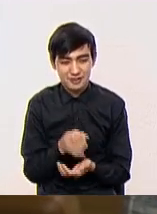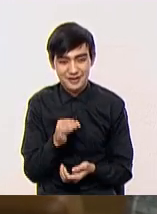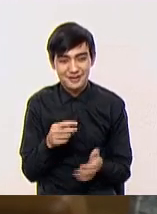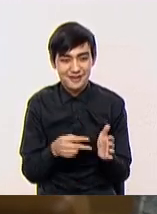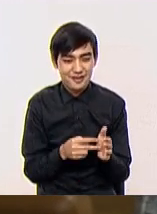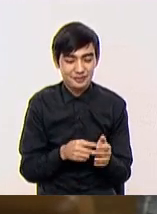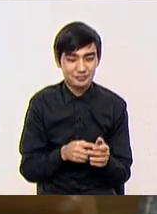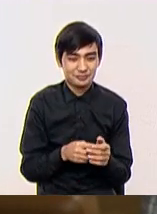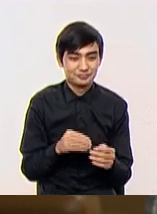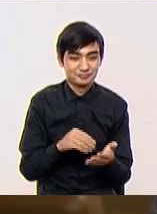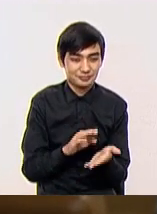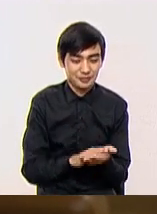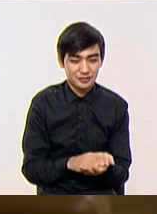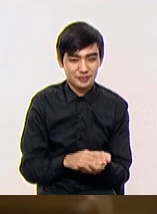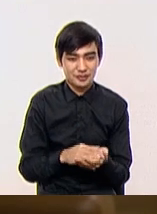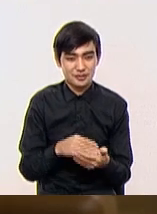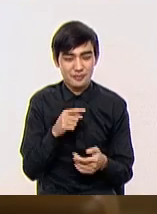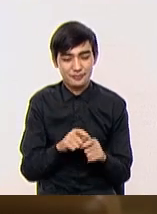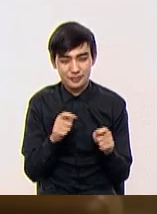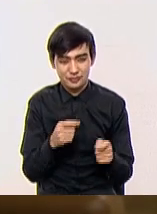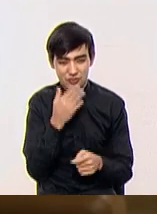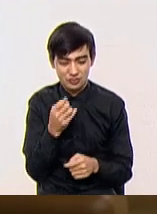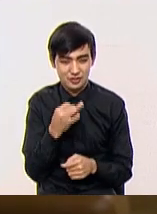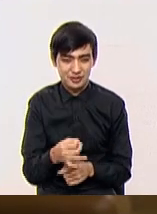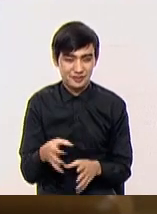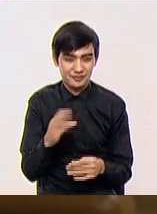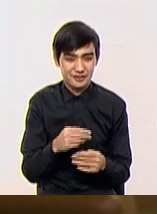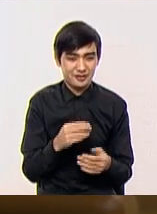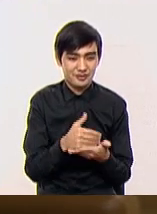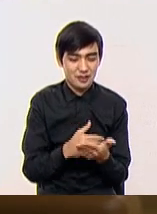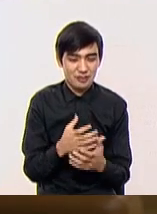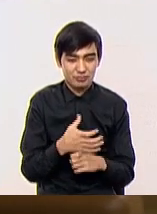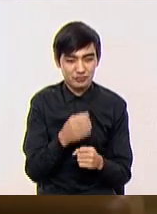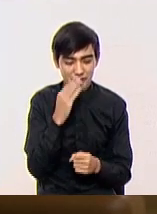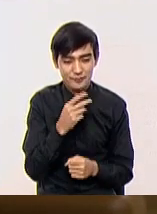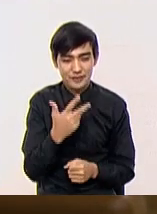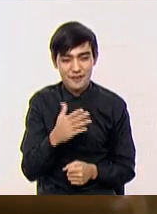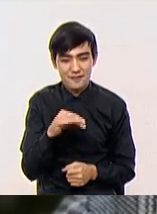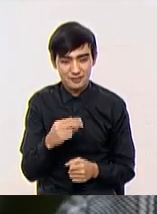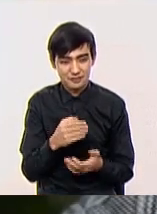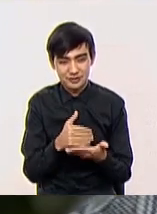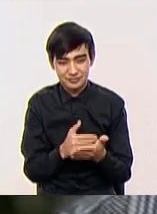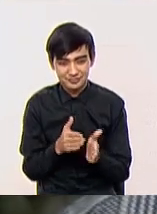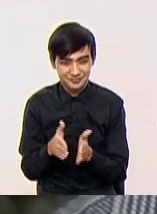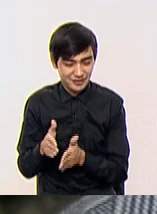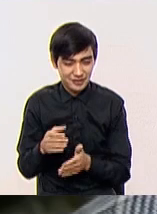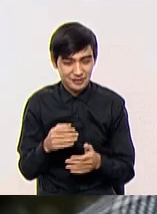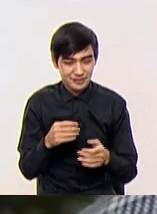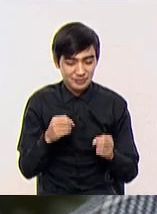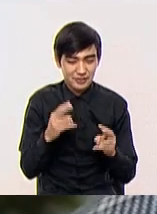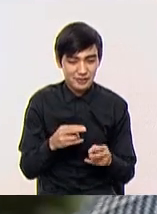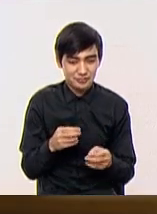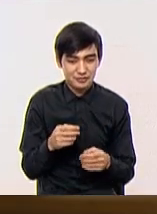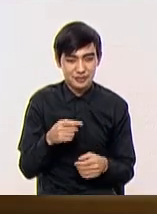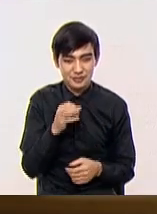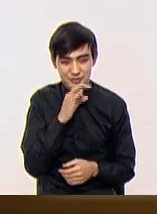қоюда ашықтық болмайды. Дәрілік заттар тізбегі азаяды. Қазір қайта реттеуге 3 кезең бойынша көшу талқыланып жатыр. Алдымен рецептсіз